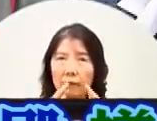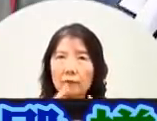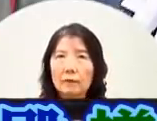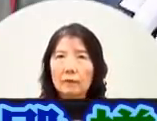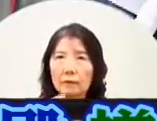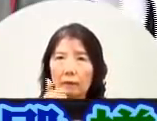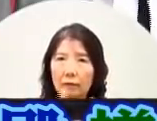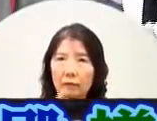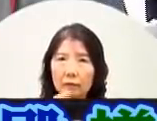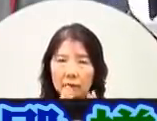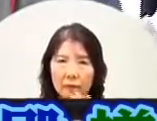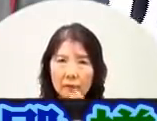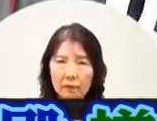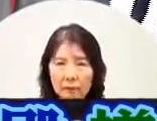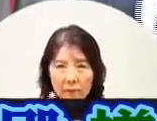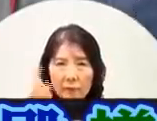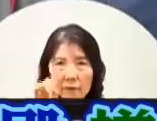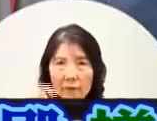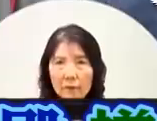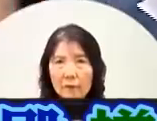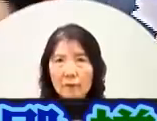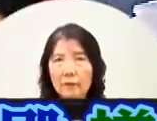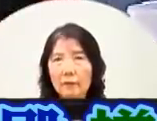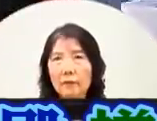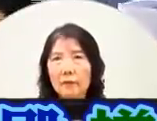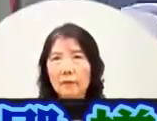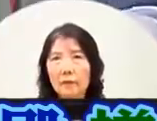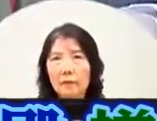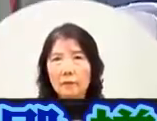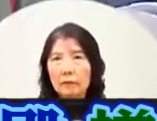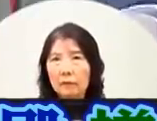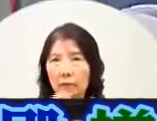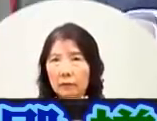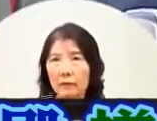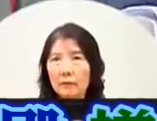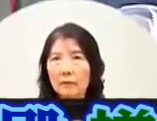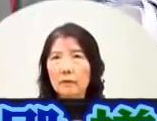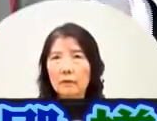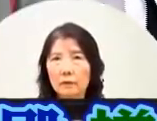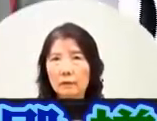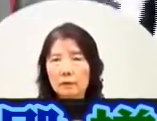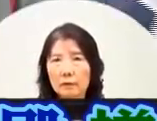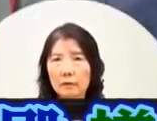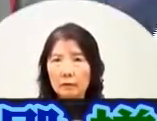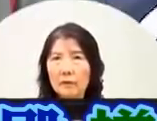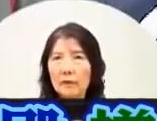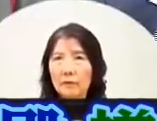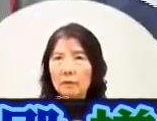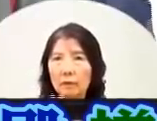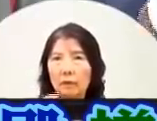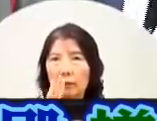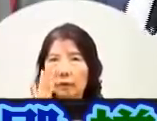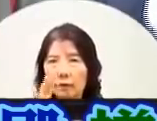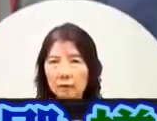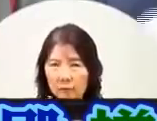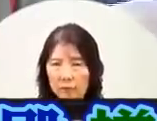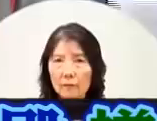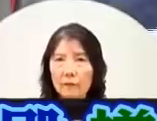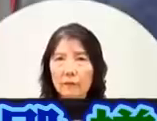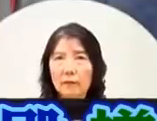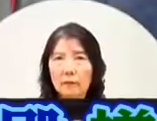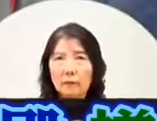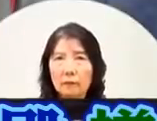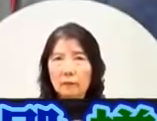路？ 请交通局长回答。 局长，你不用站起来，这样我知道你很累。国泰路。 对。 好，来，再